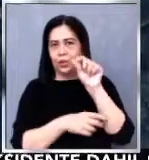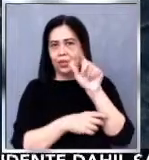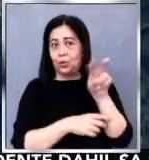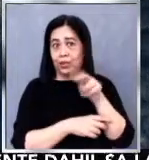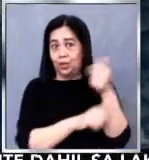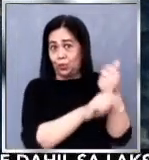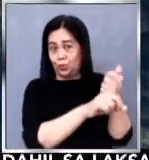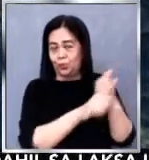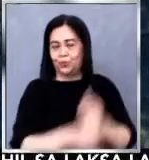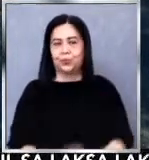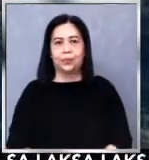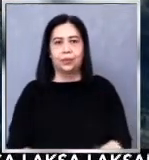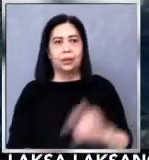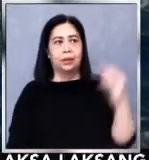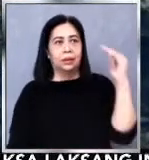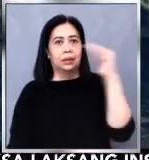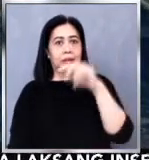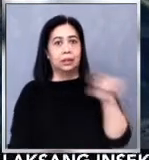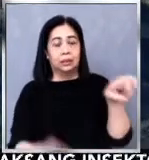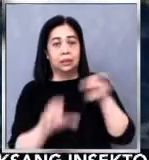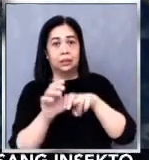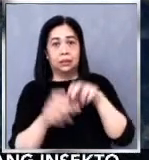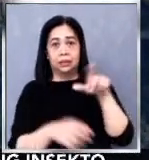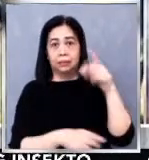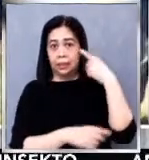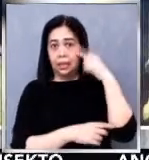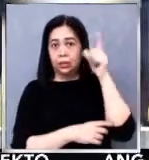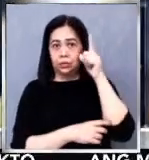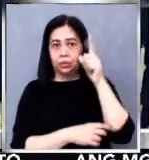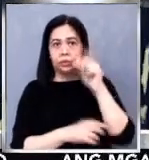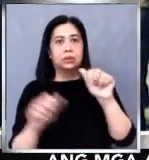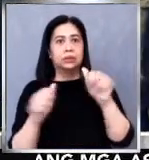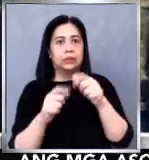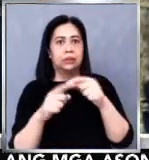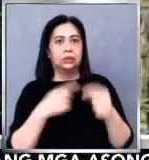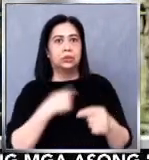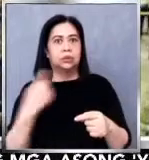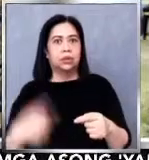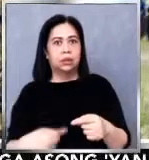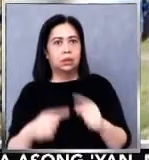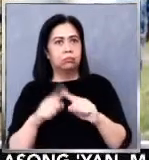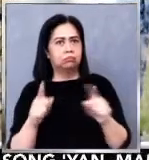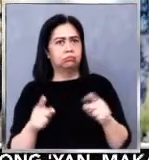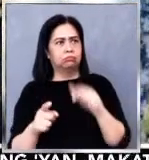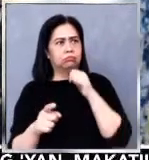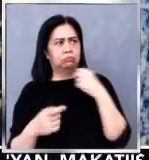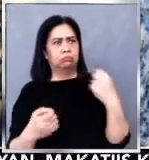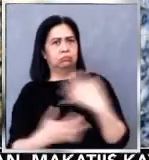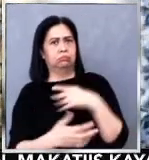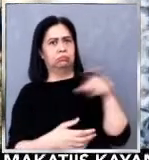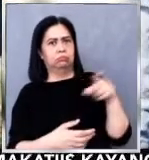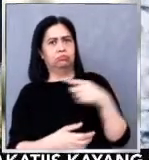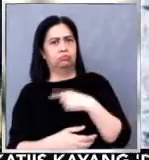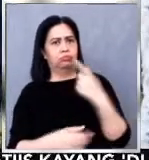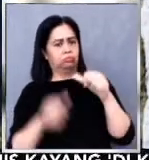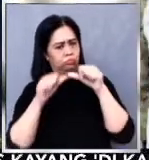Ang eroplanong sinakyan ni Lacson, challenge daw ng China, pero hindi sila natinag at tumuloy sa